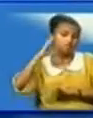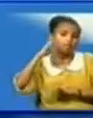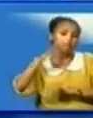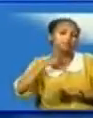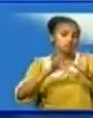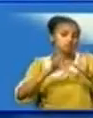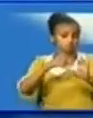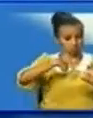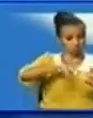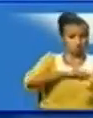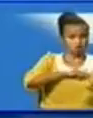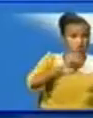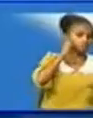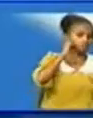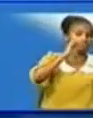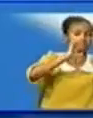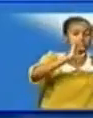የሚሉት